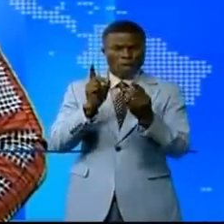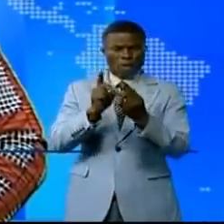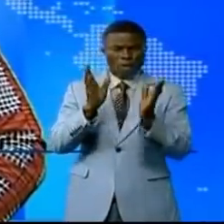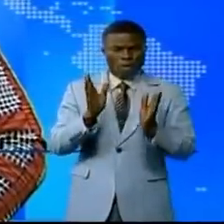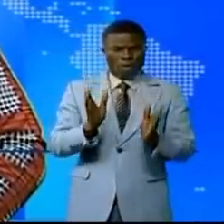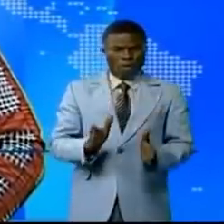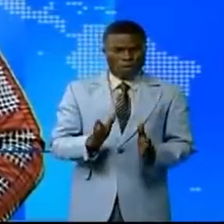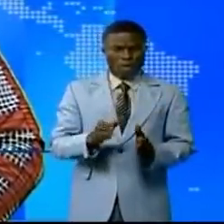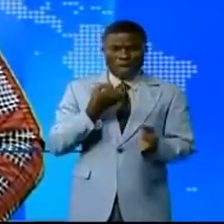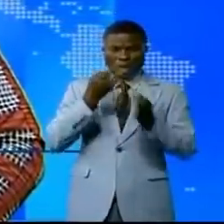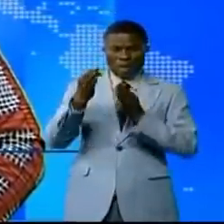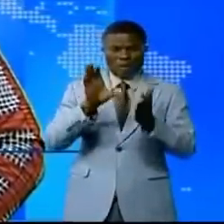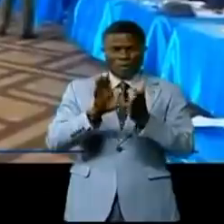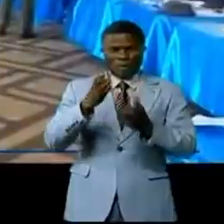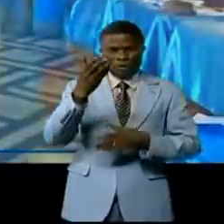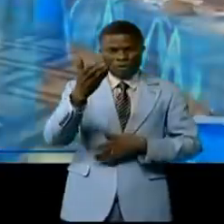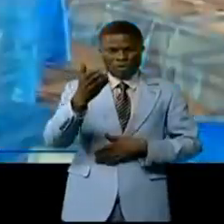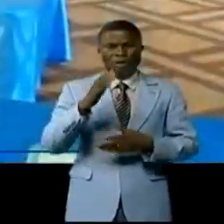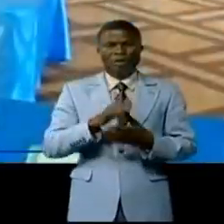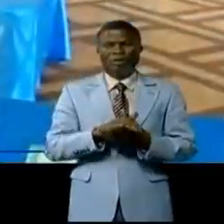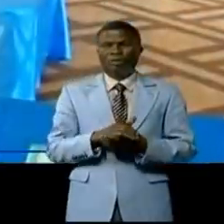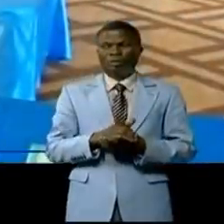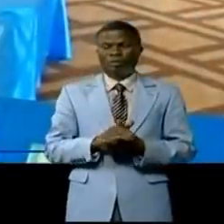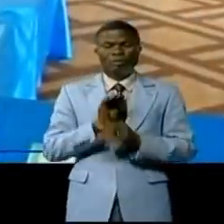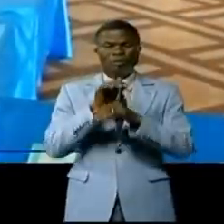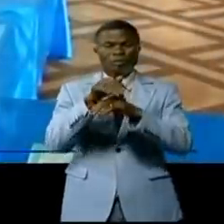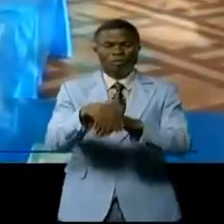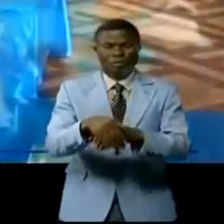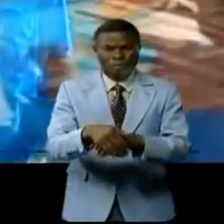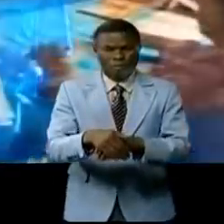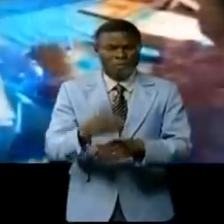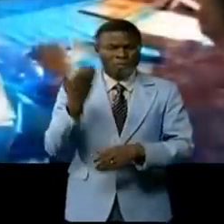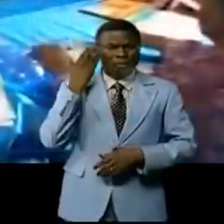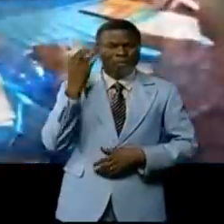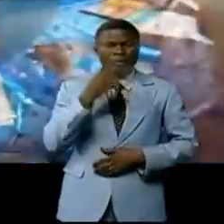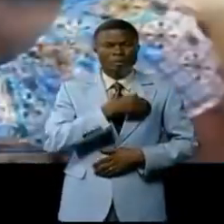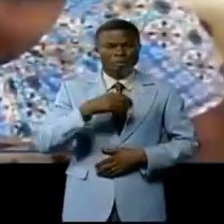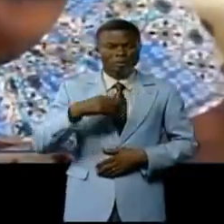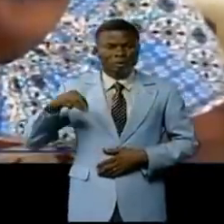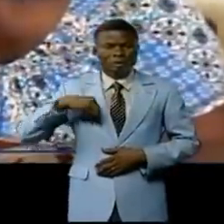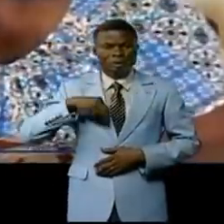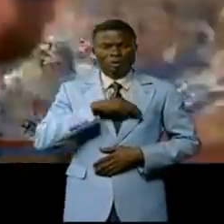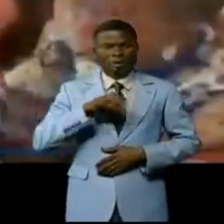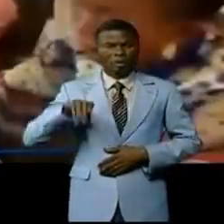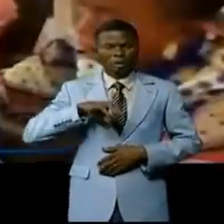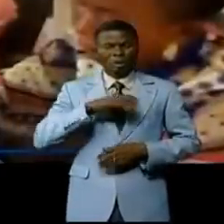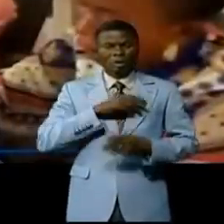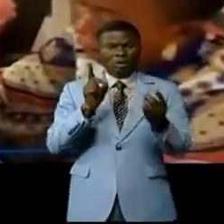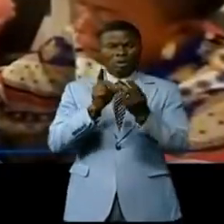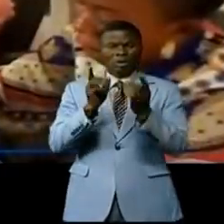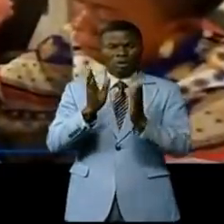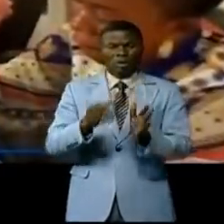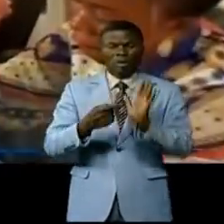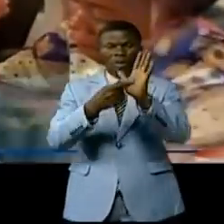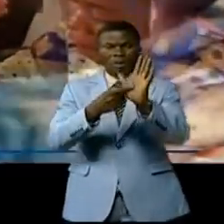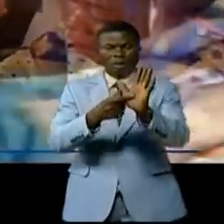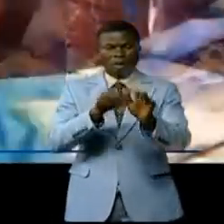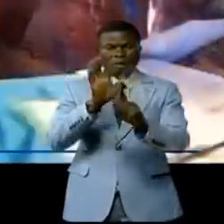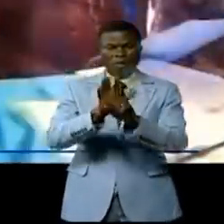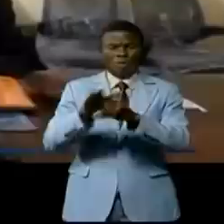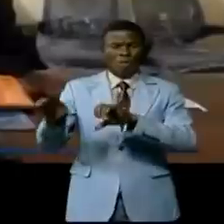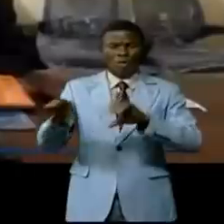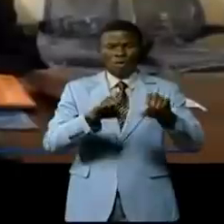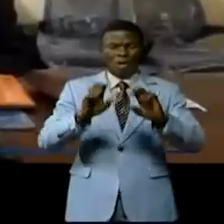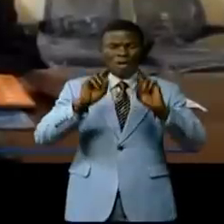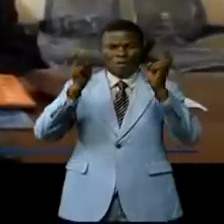Le commentaire dans ces images. Plusieurs participants, hommes et femmes, membres du comité consultatif et représentants de différents secteurs de la